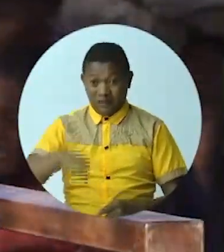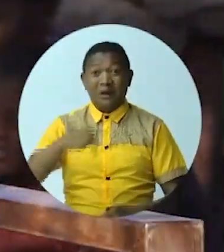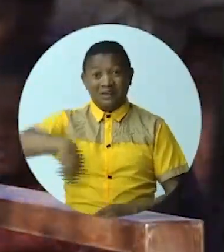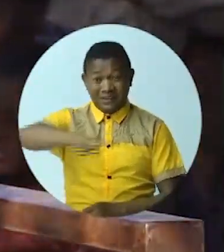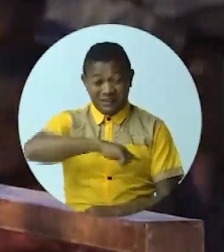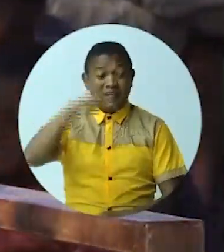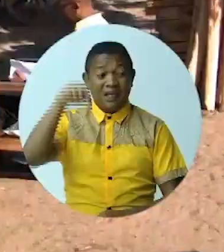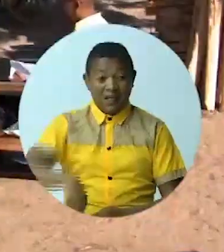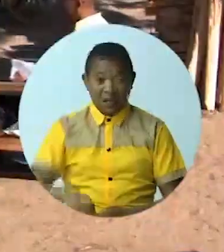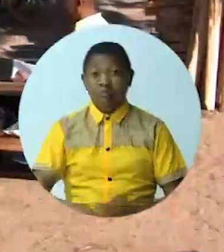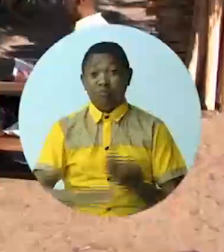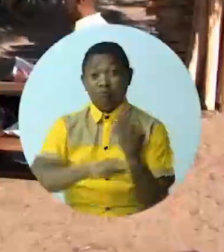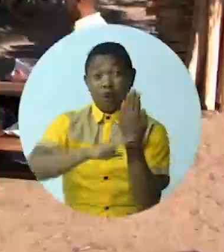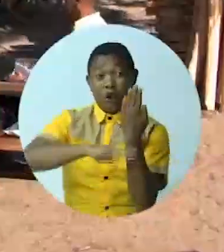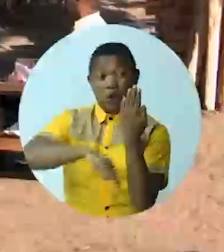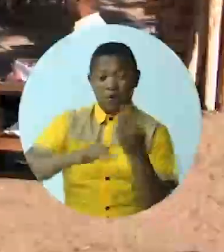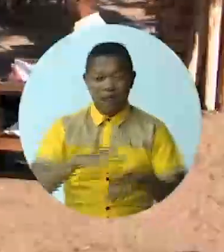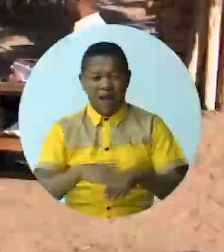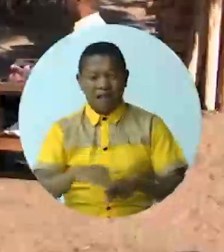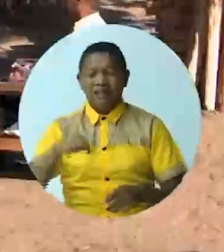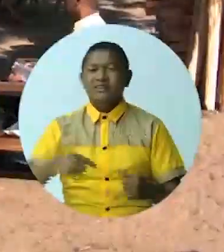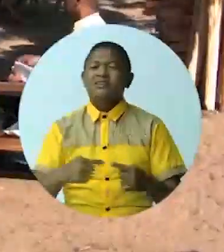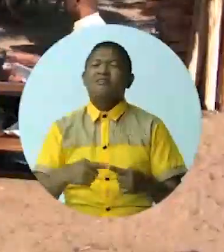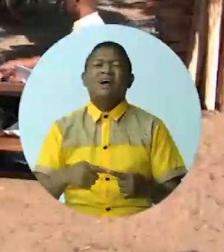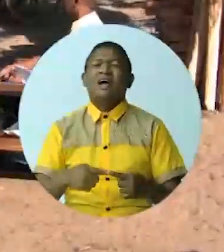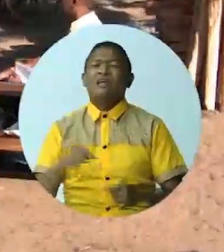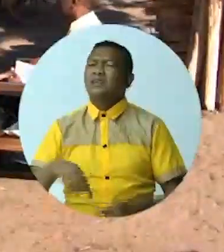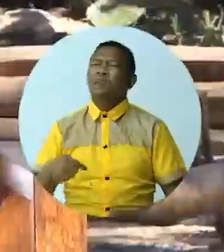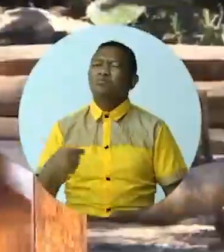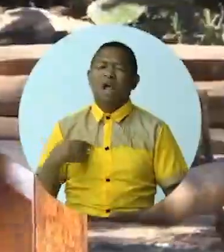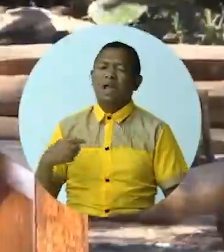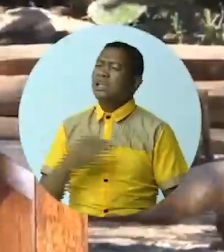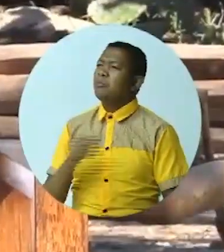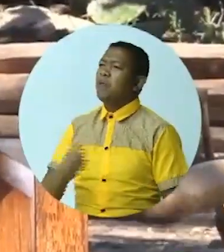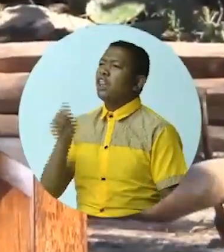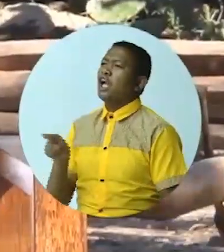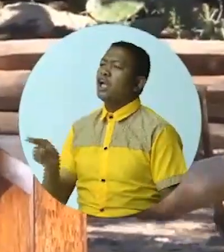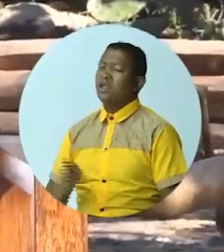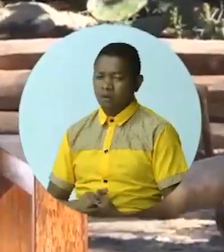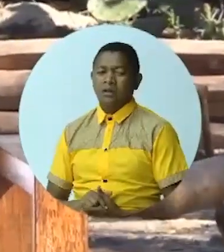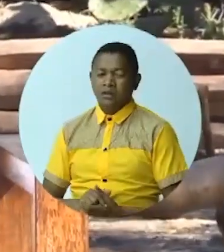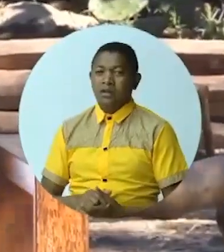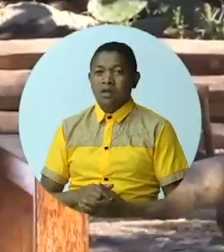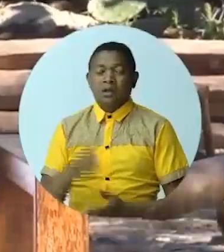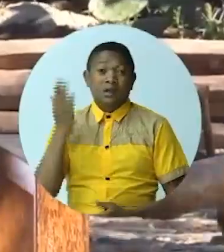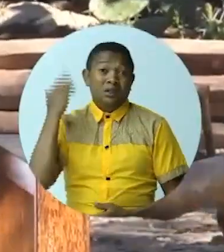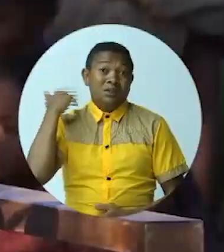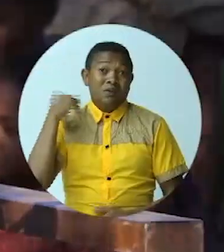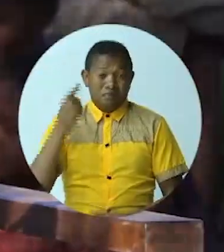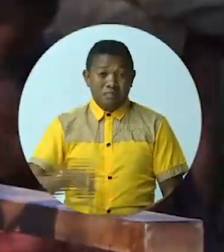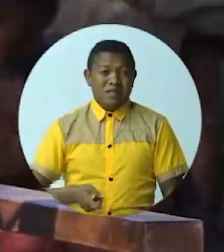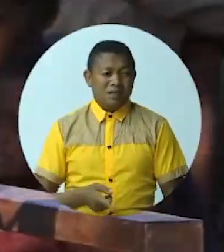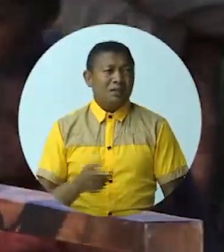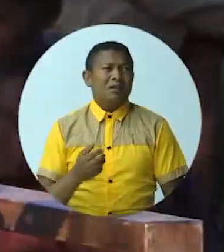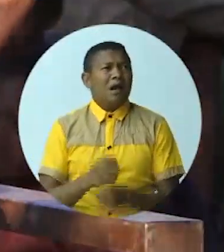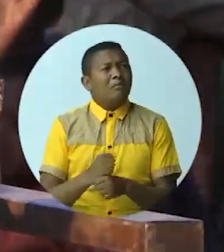isika famelohan'izay andriamatoa flo fantanina kely tamin'ny fandarana ny raha antsika izay asa